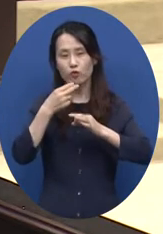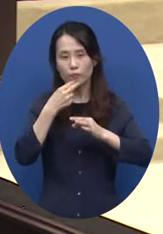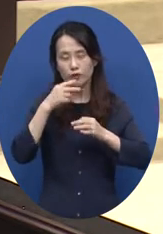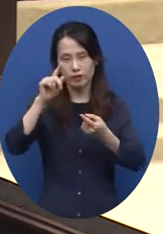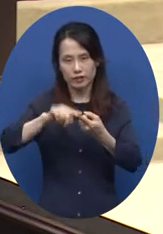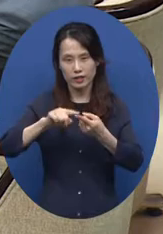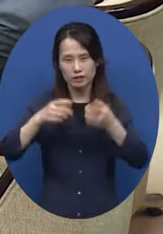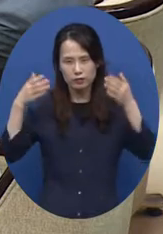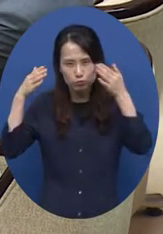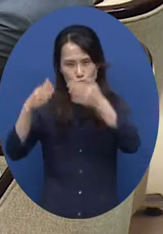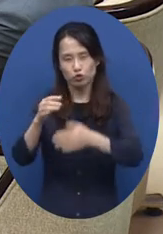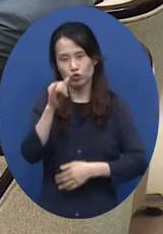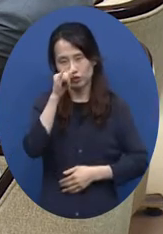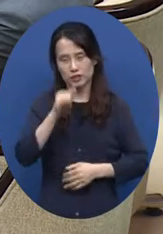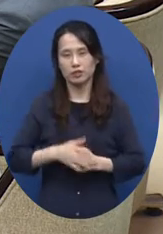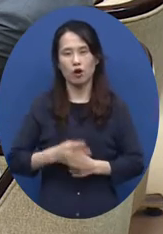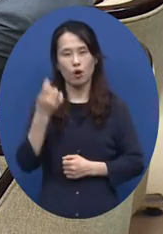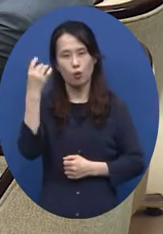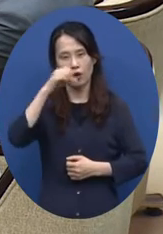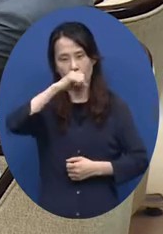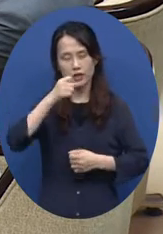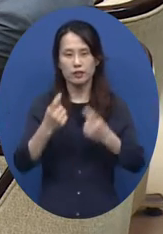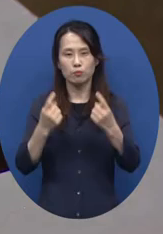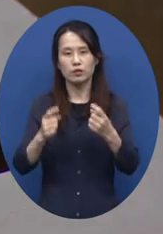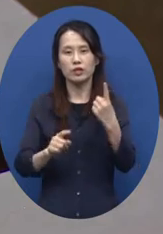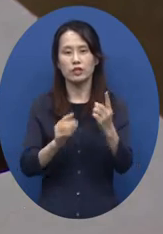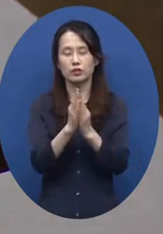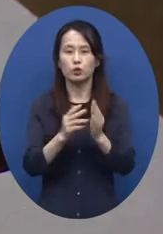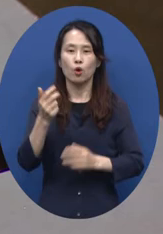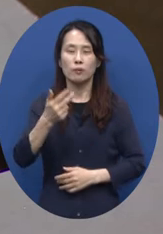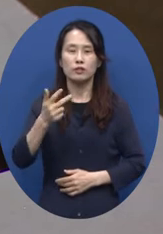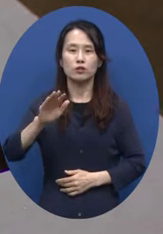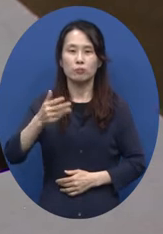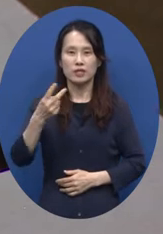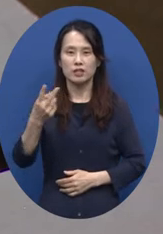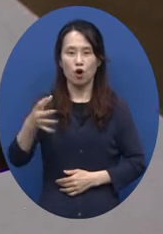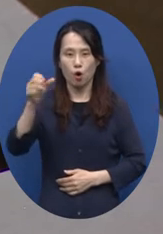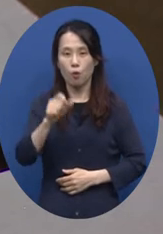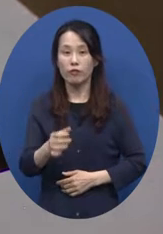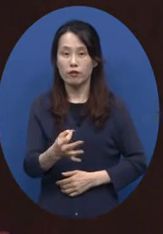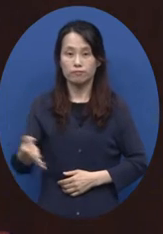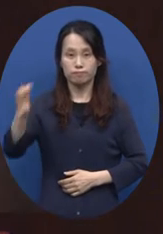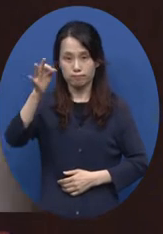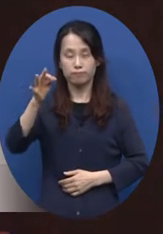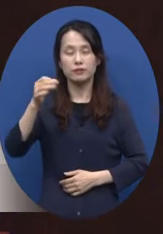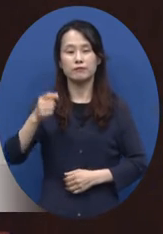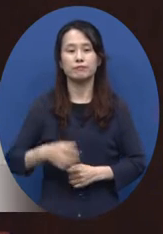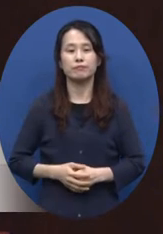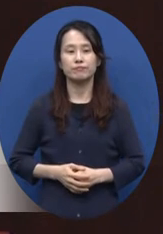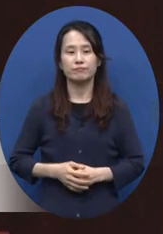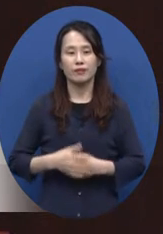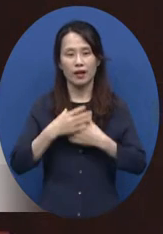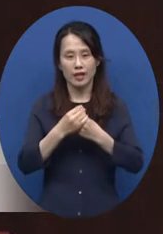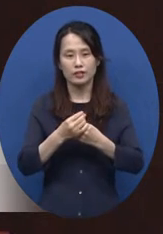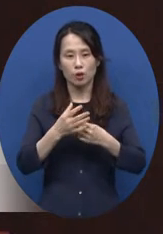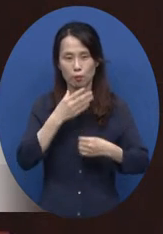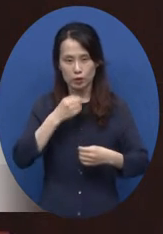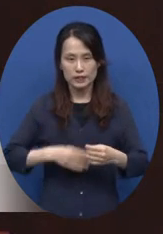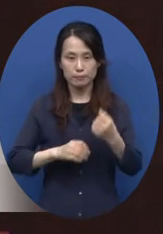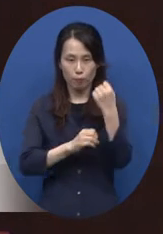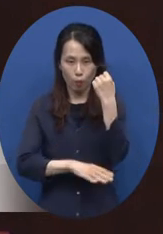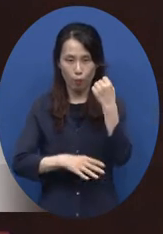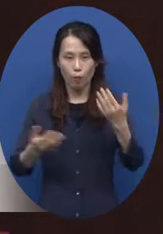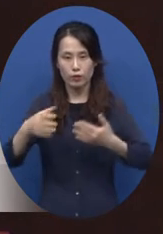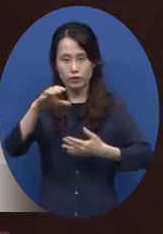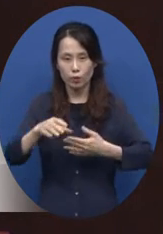이번 추경 않은 당초 본예산 보다 1조 8천 9백 2억 원 증액된 규모입니다 안전과 복지를 기본으로 일자리